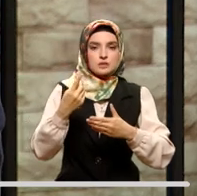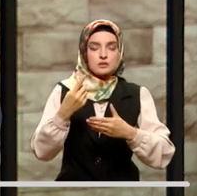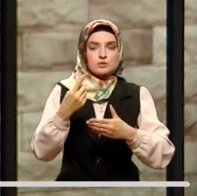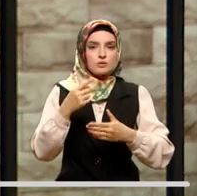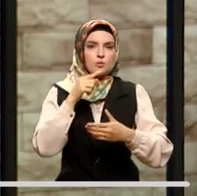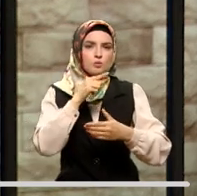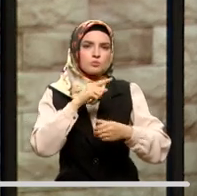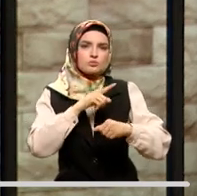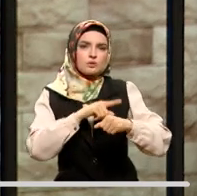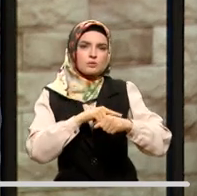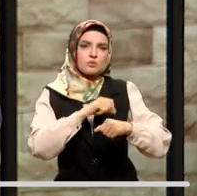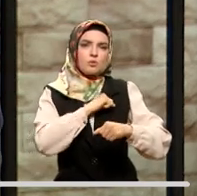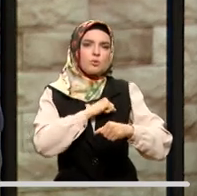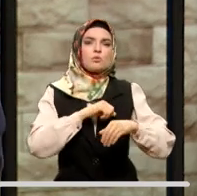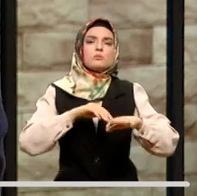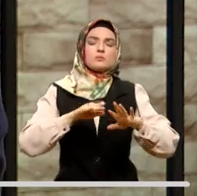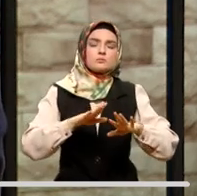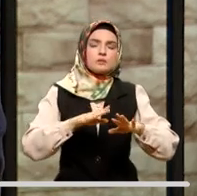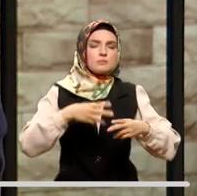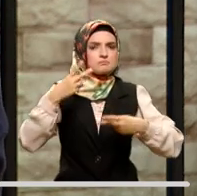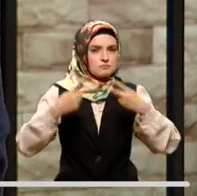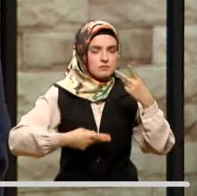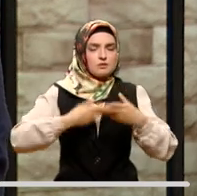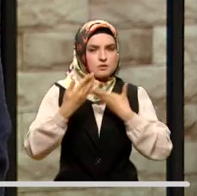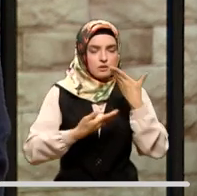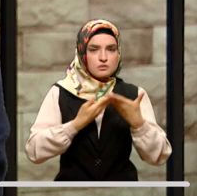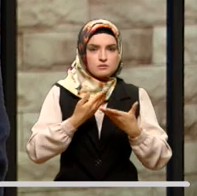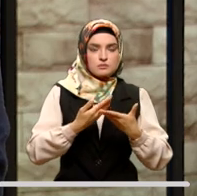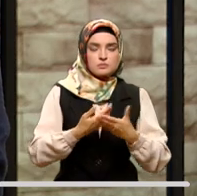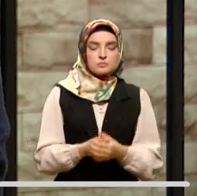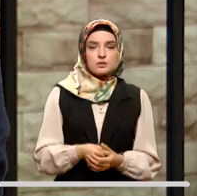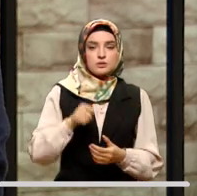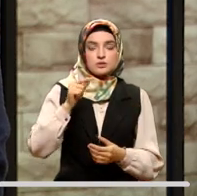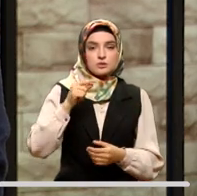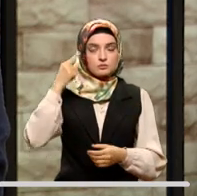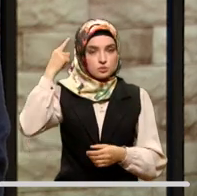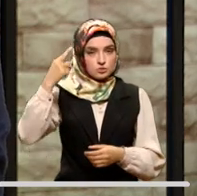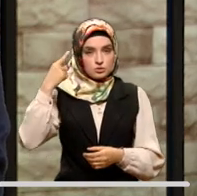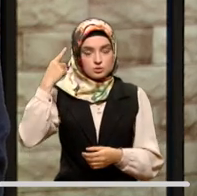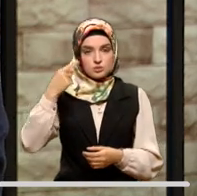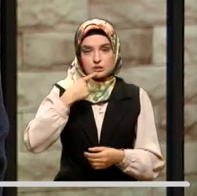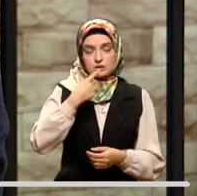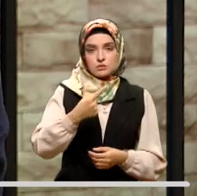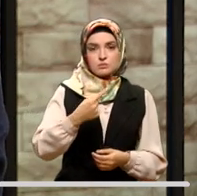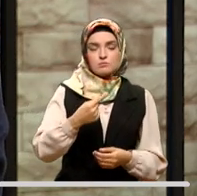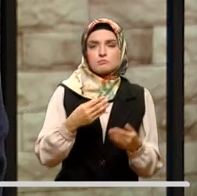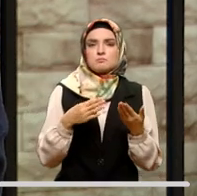da mesela korkmamışım, anlatmış bana bazı şeyleri. Şimdi düşünüyorum diyorum ki yani... Ben nasıl korkmamışım